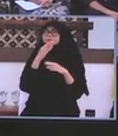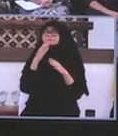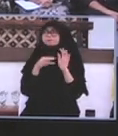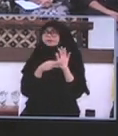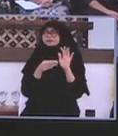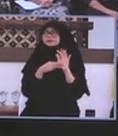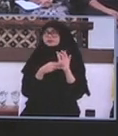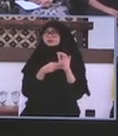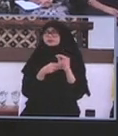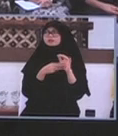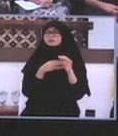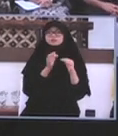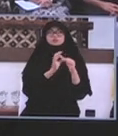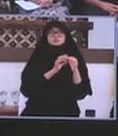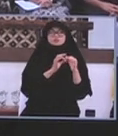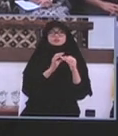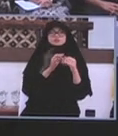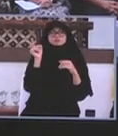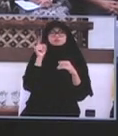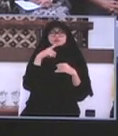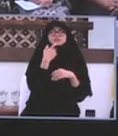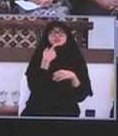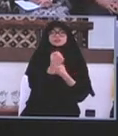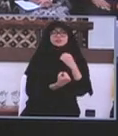oh no